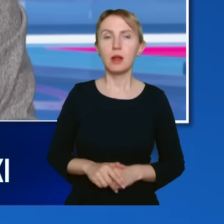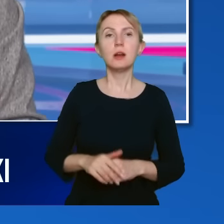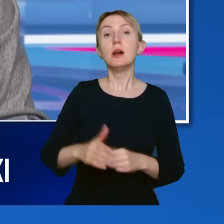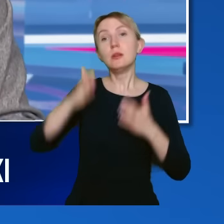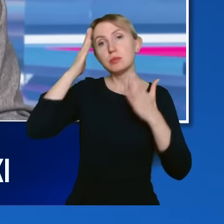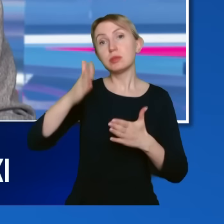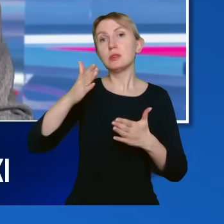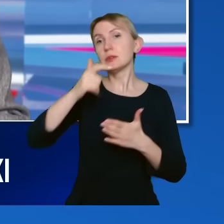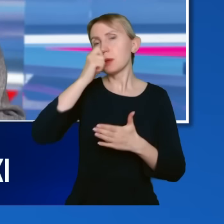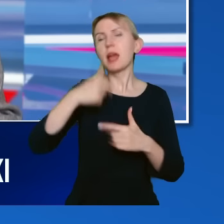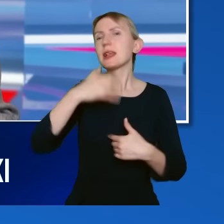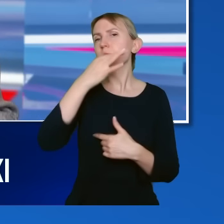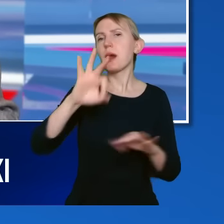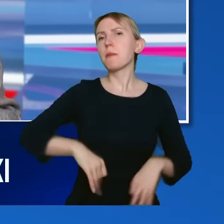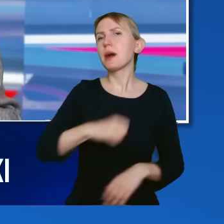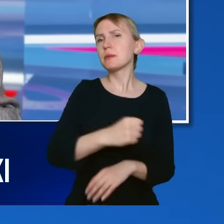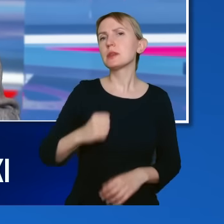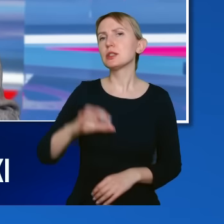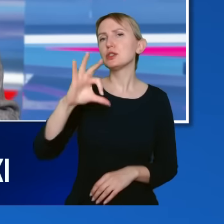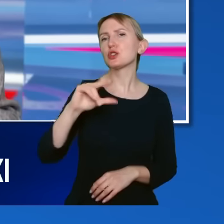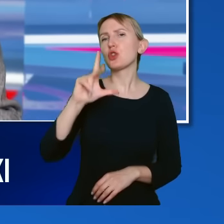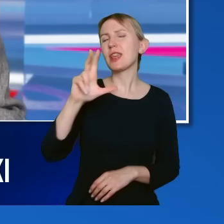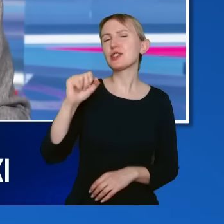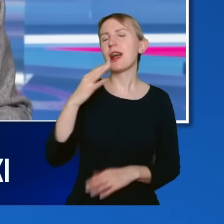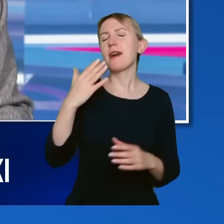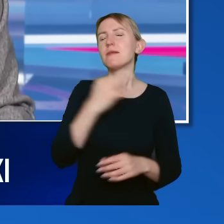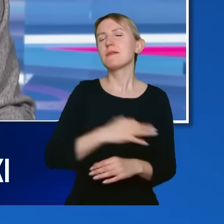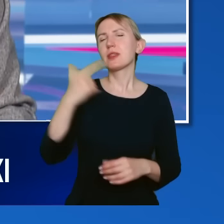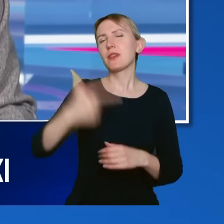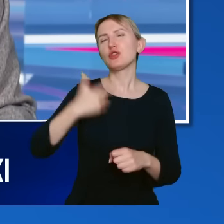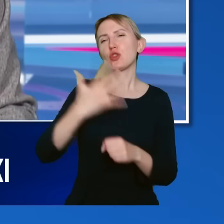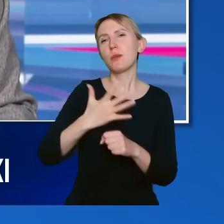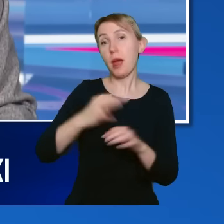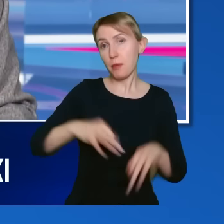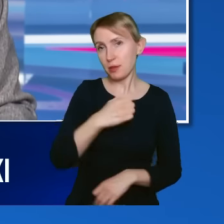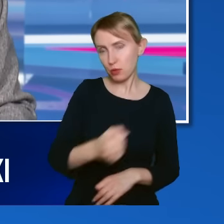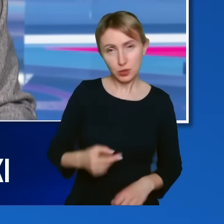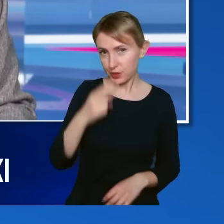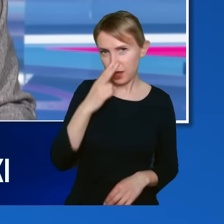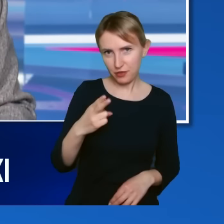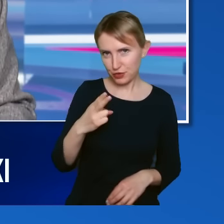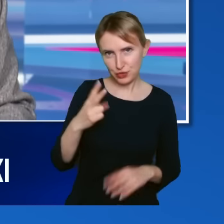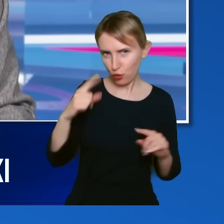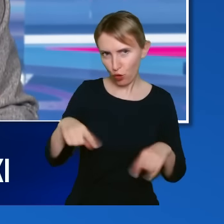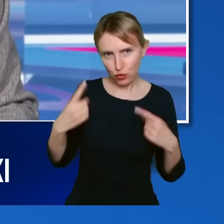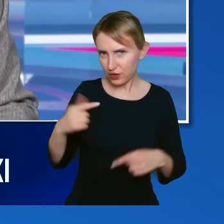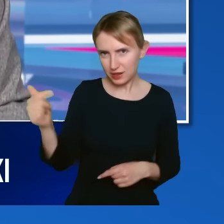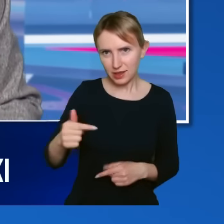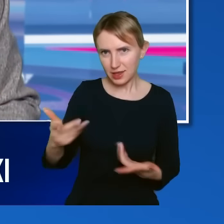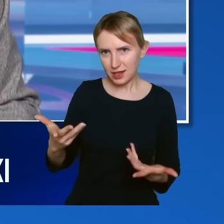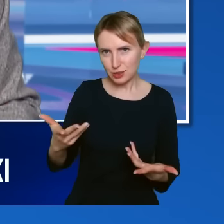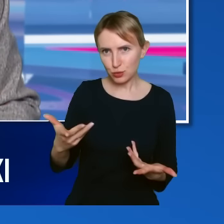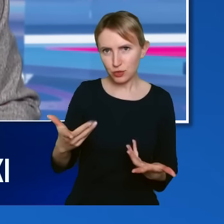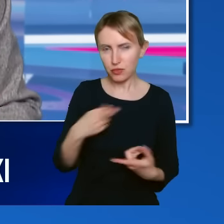Panie pośle, to ja zapytam pana posła Marcina Skoniecki z Polski 2050. Panie pośle, czy pan nie widzi tutaj konfliktu interesów? Czy państwo się nad